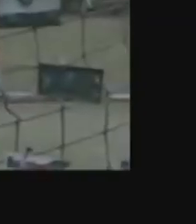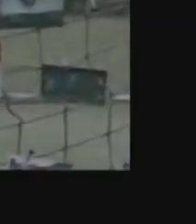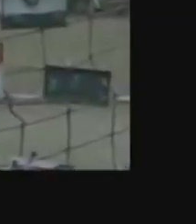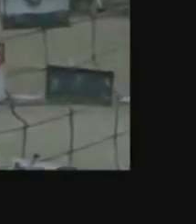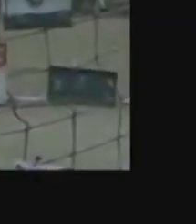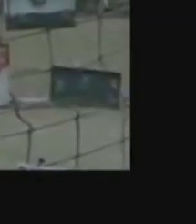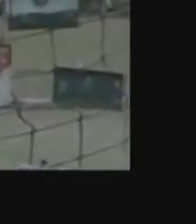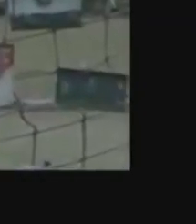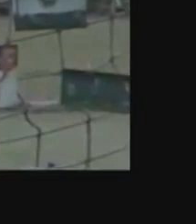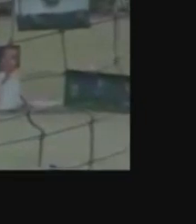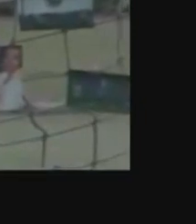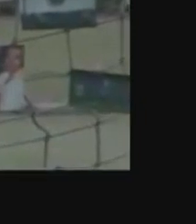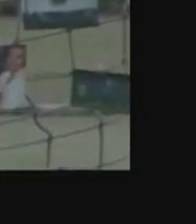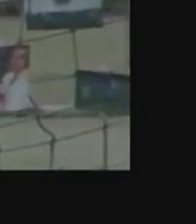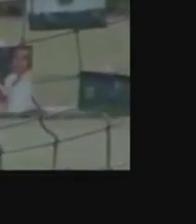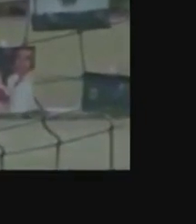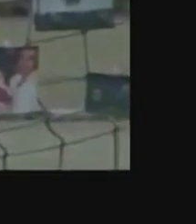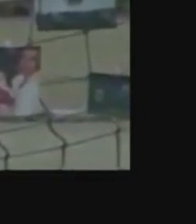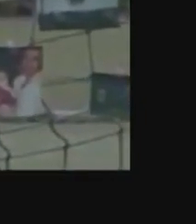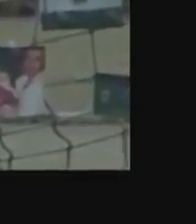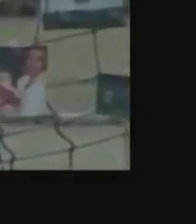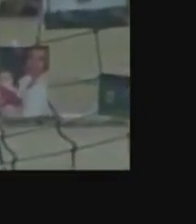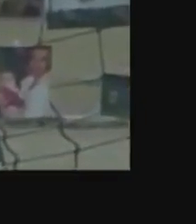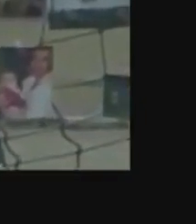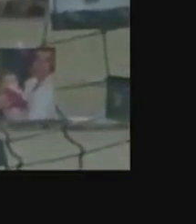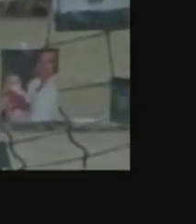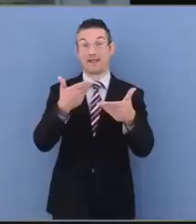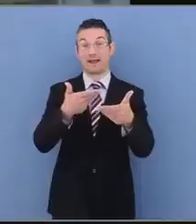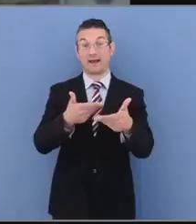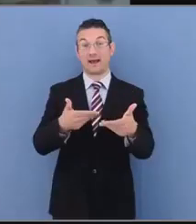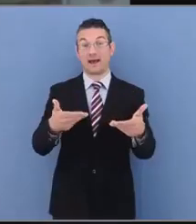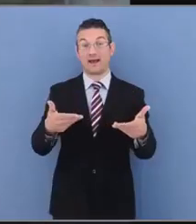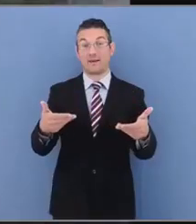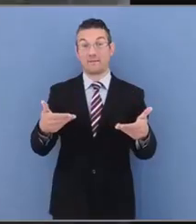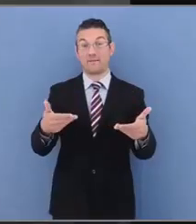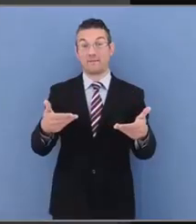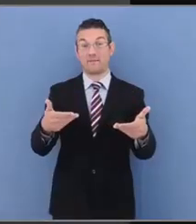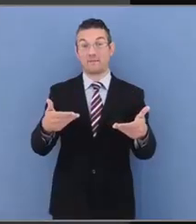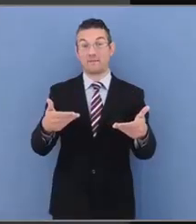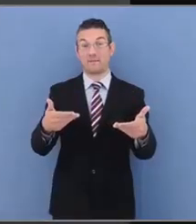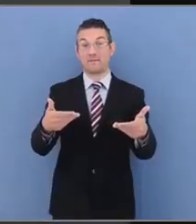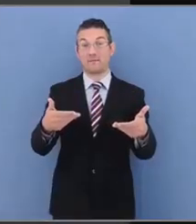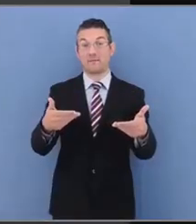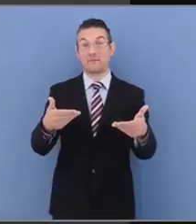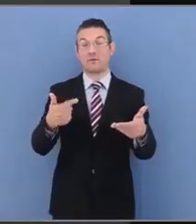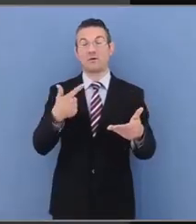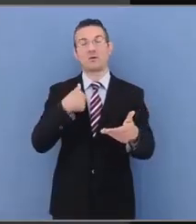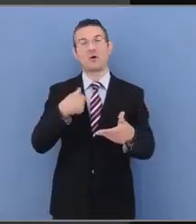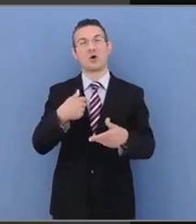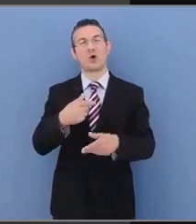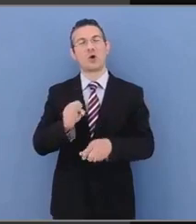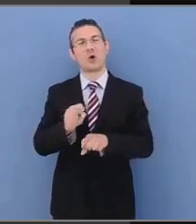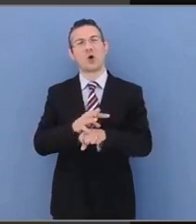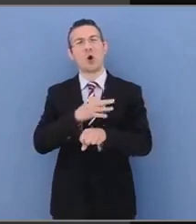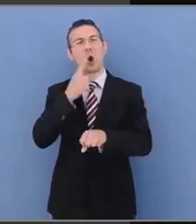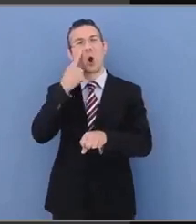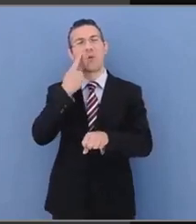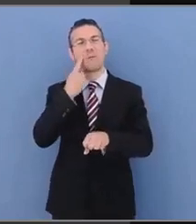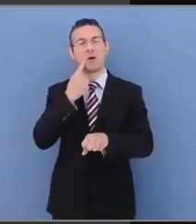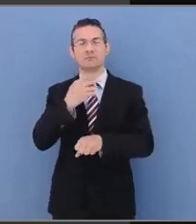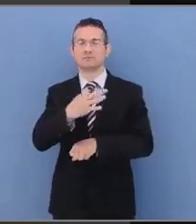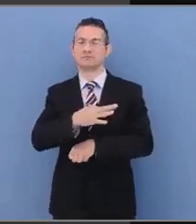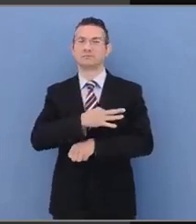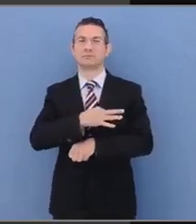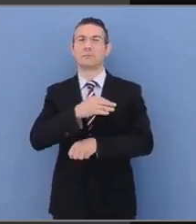E entrando al campo di Miracoli, mi ha commosso, mi ha toccato vedere gli amici che preparavano un cibo